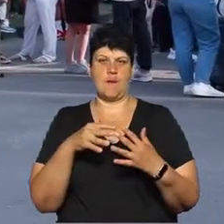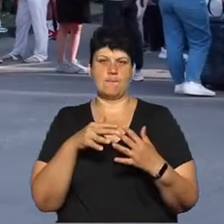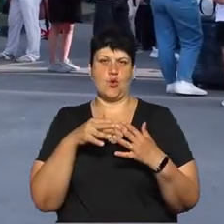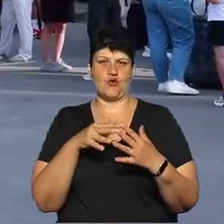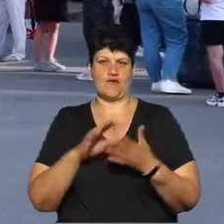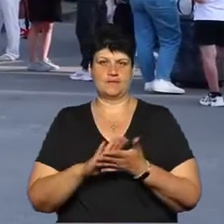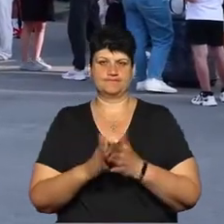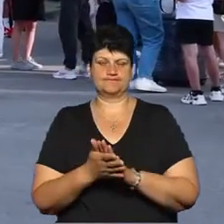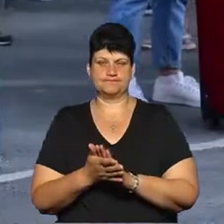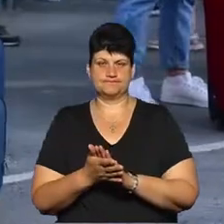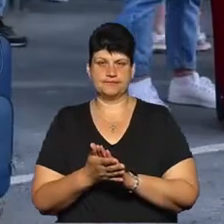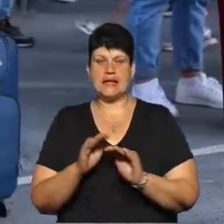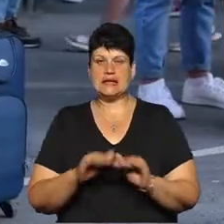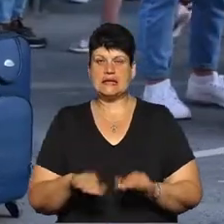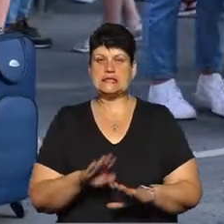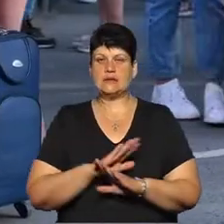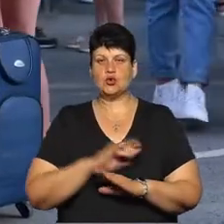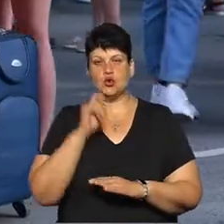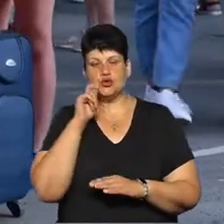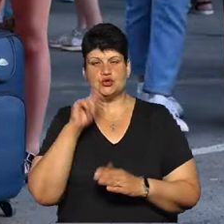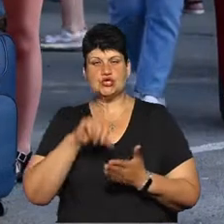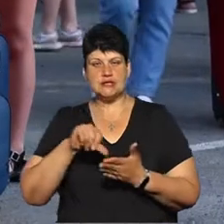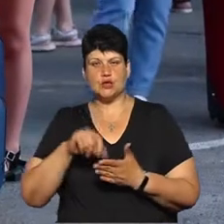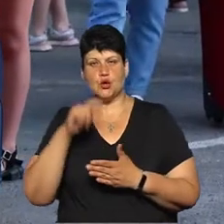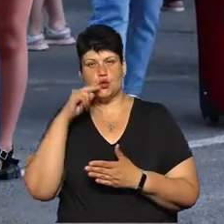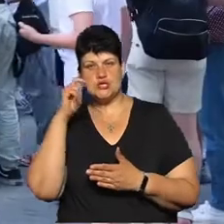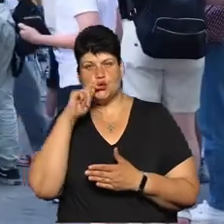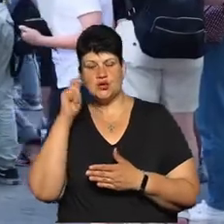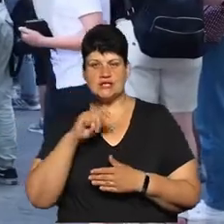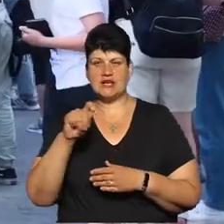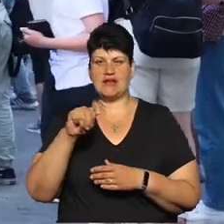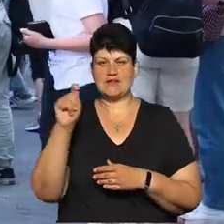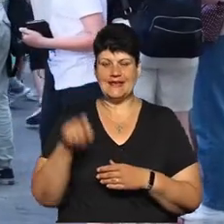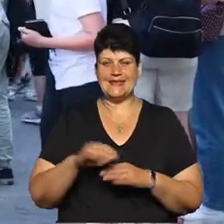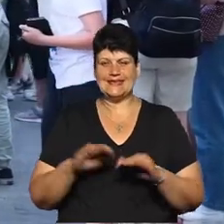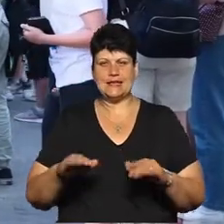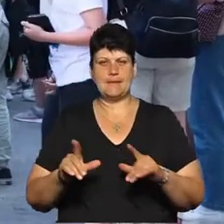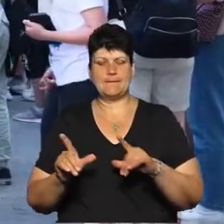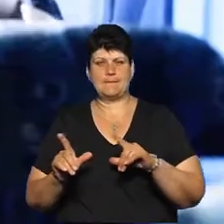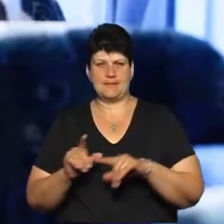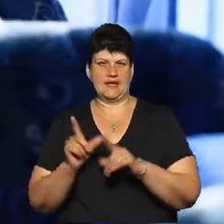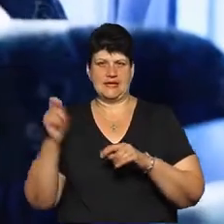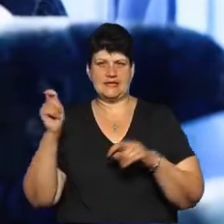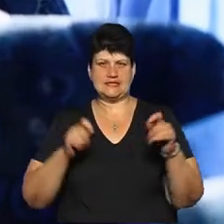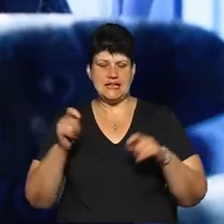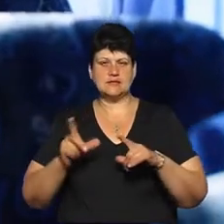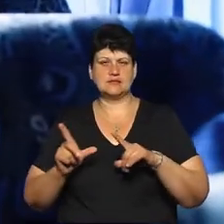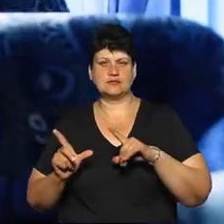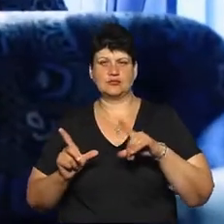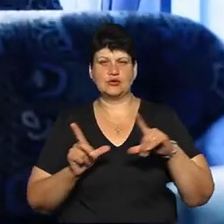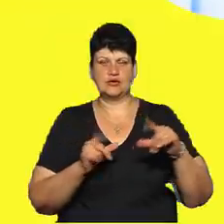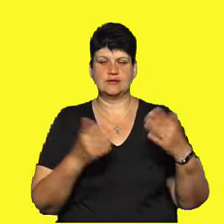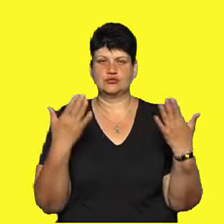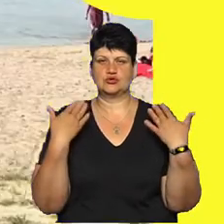Діти загиблих учасників російсько-української війни та діти переселенців вирушили на відпочинок на Кіпр та в Карпати.